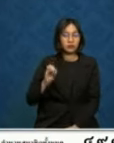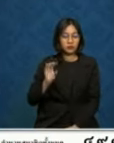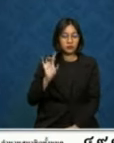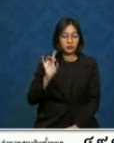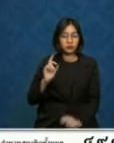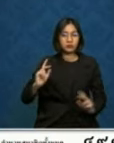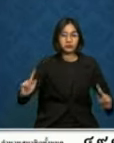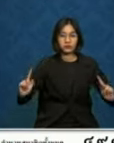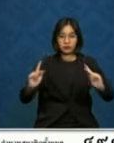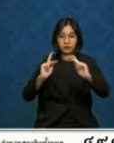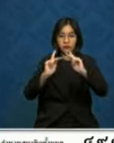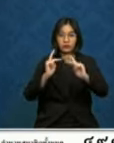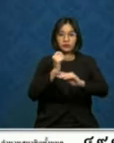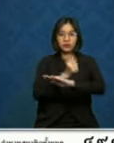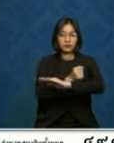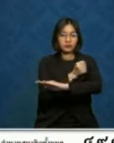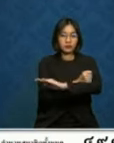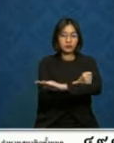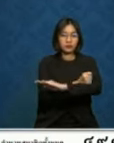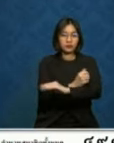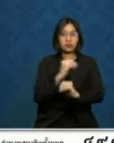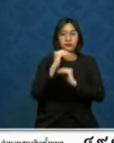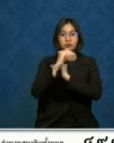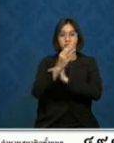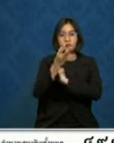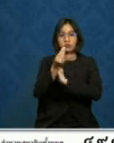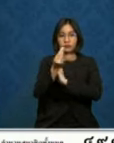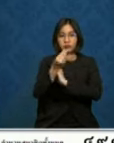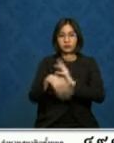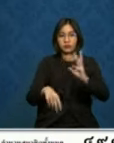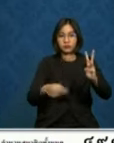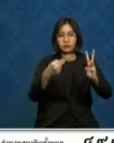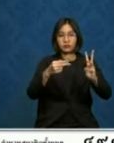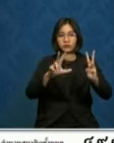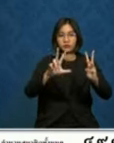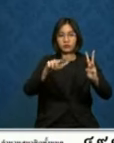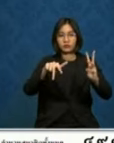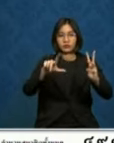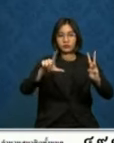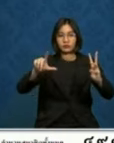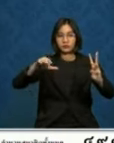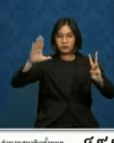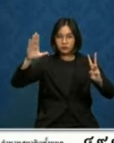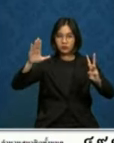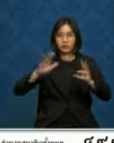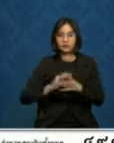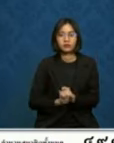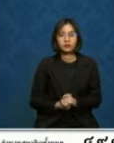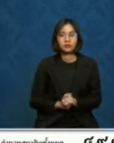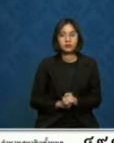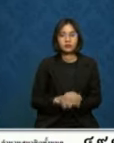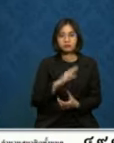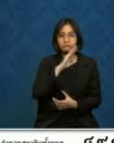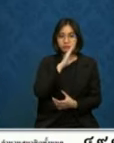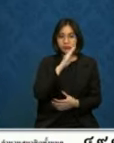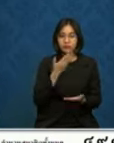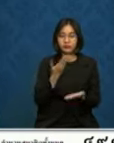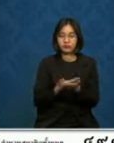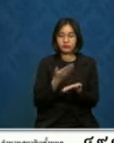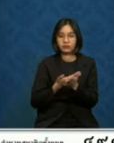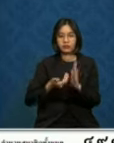2568ของกระทรวงแรงงานตั้งไว้ที่จำนวนเงิน 63,000 กว่าล้านบาทหากนำมาหัก